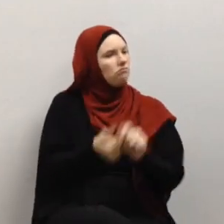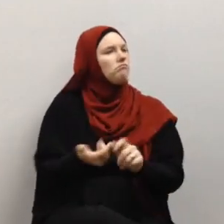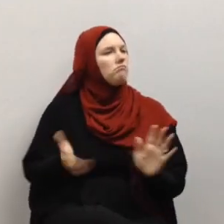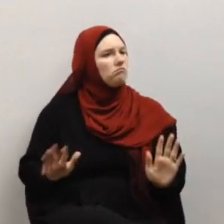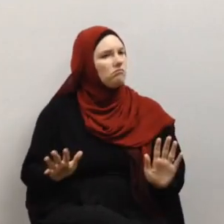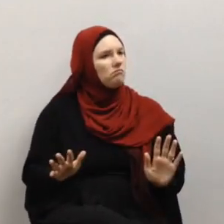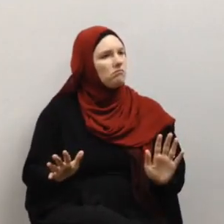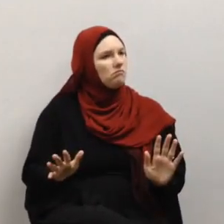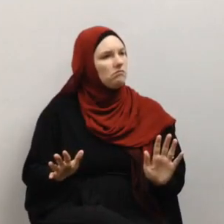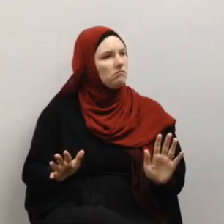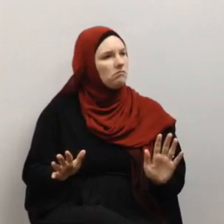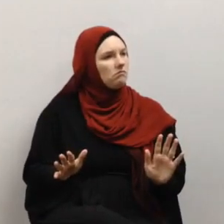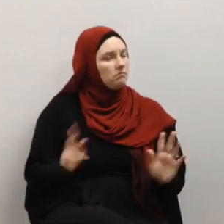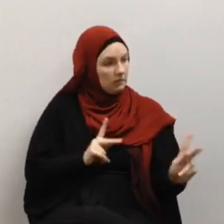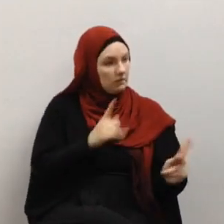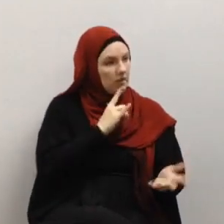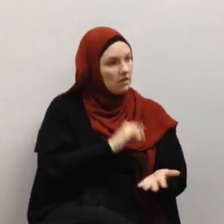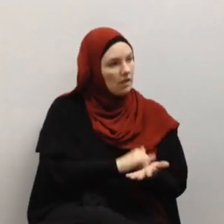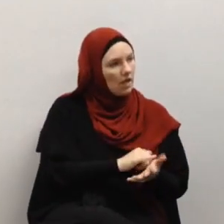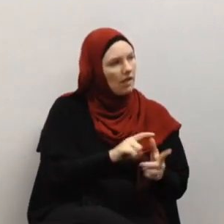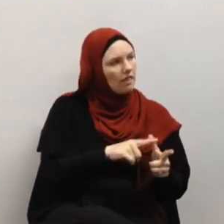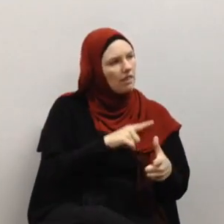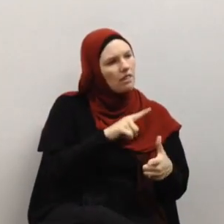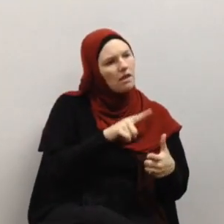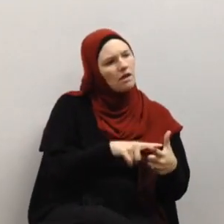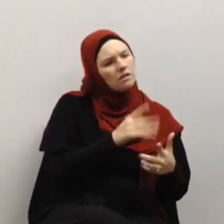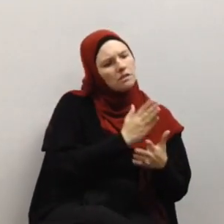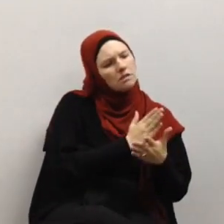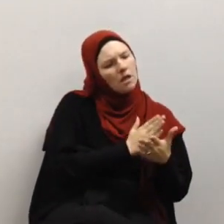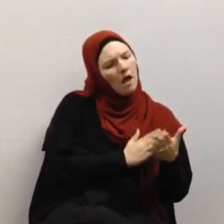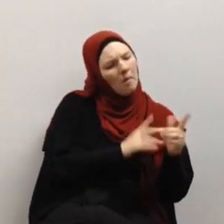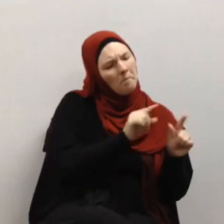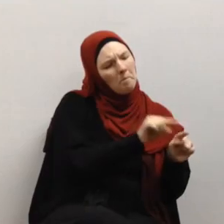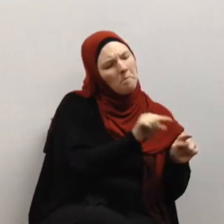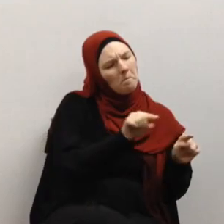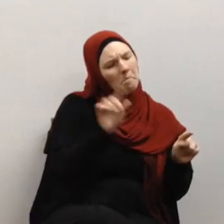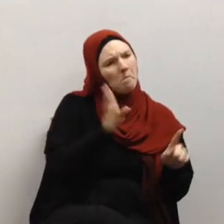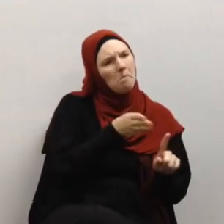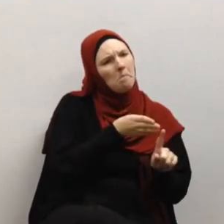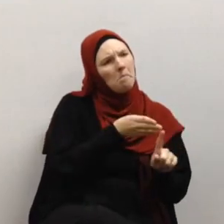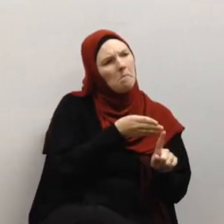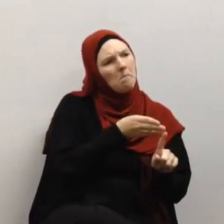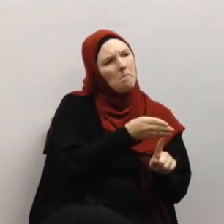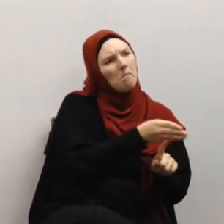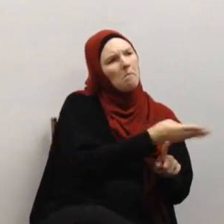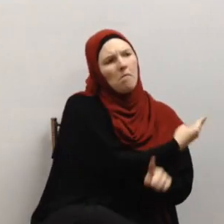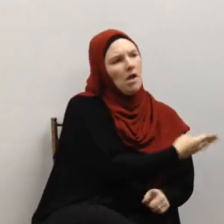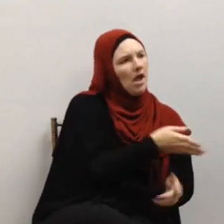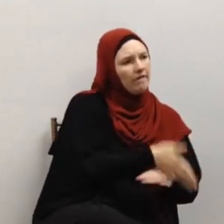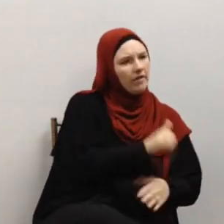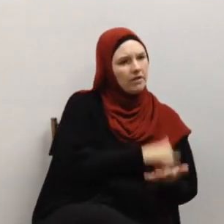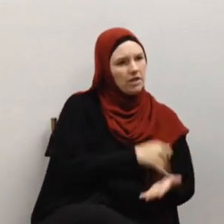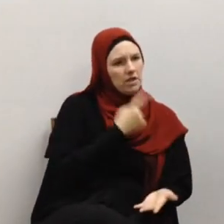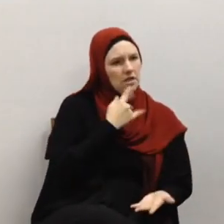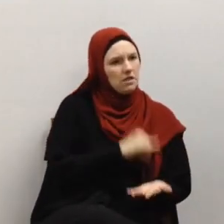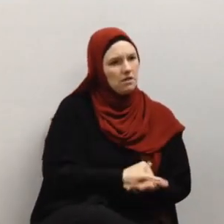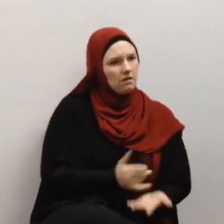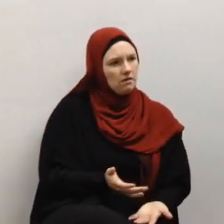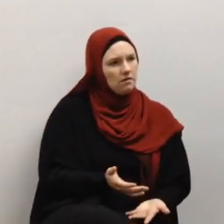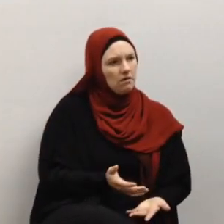And then some of them turn away after that. ثُمَّ يَتَوَلَّى فَرِيقٌ مِّنْهُمْ مِّنْ